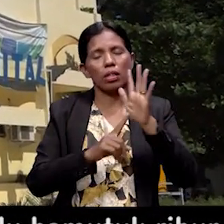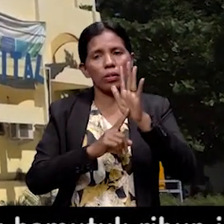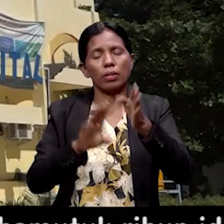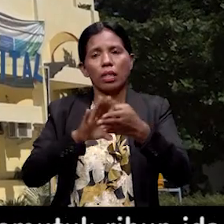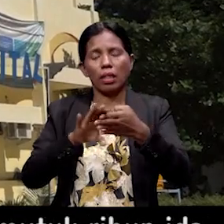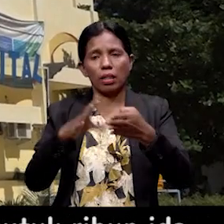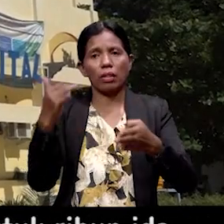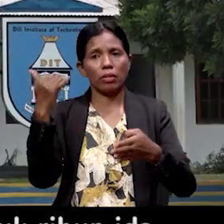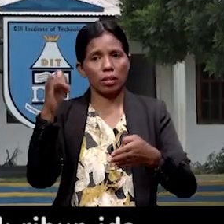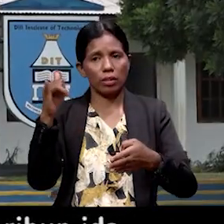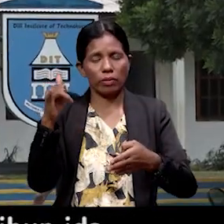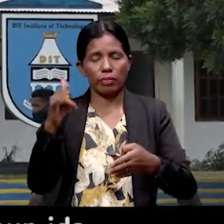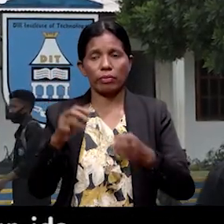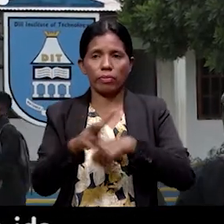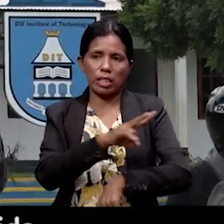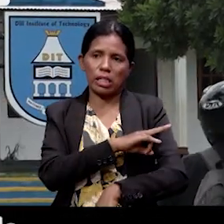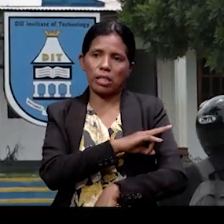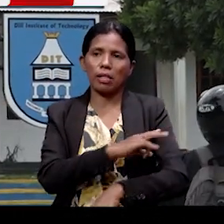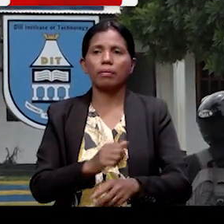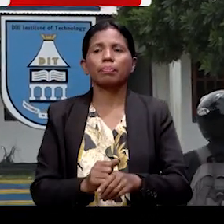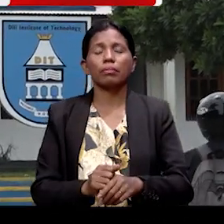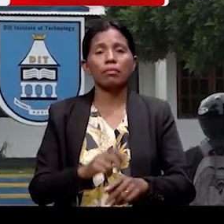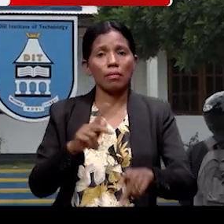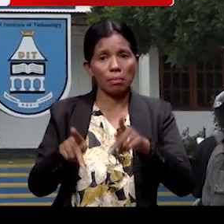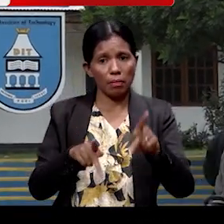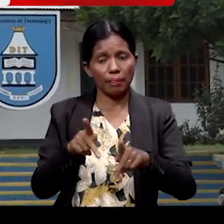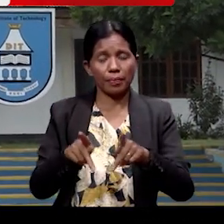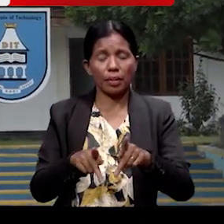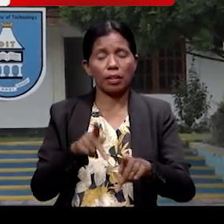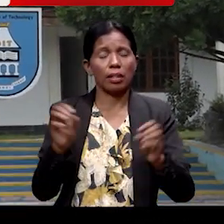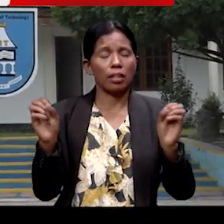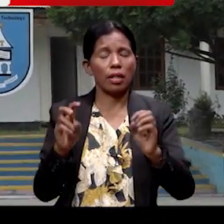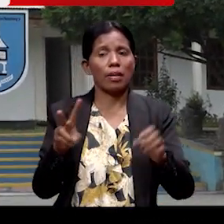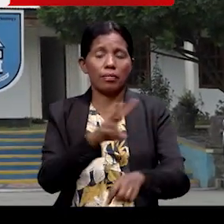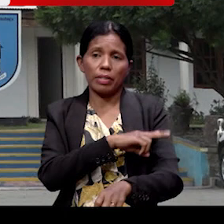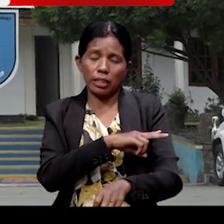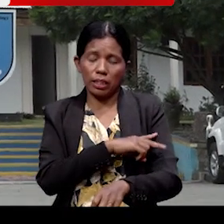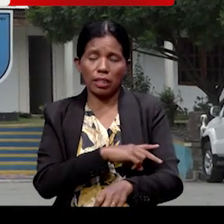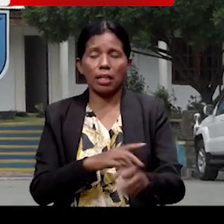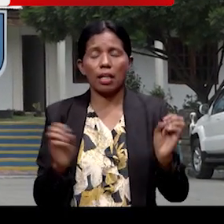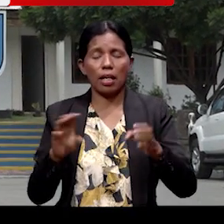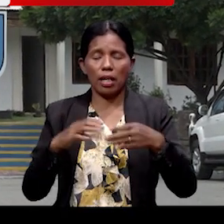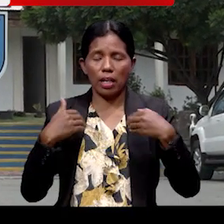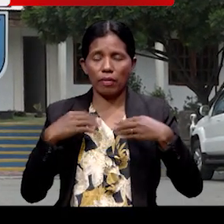kinur vasina niang no basira nebe laia kartaun kinur husi vasina niang durante ne se